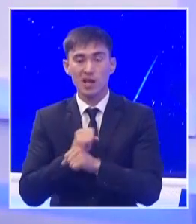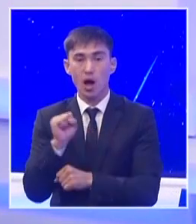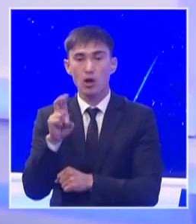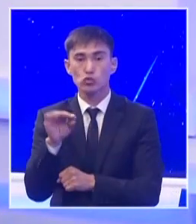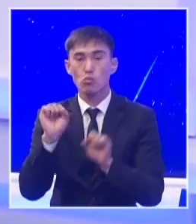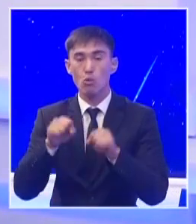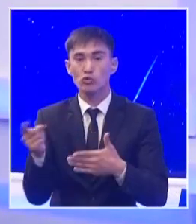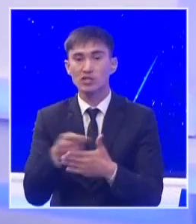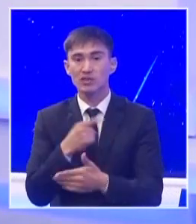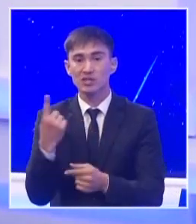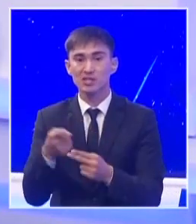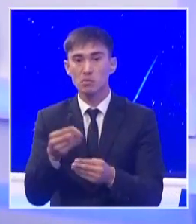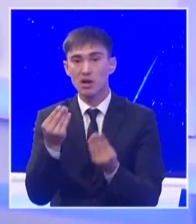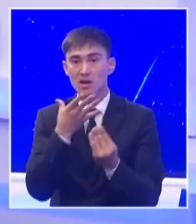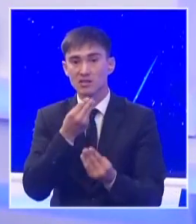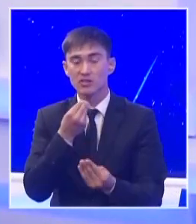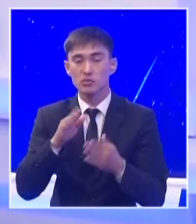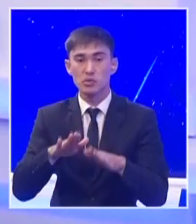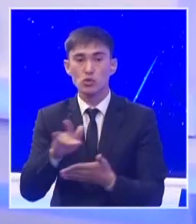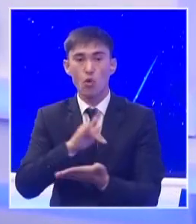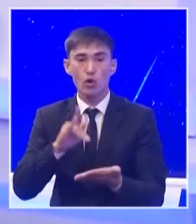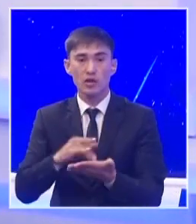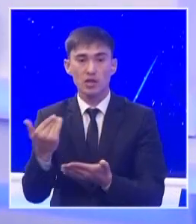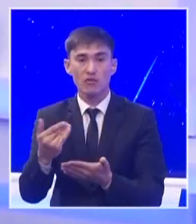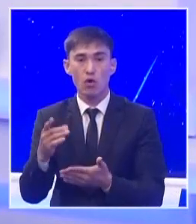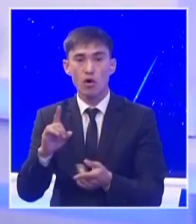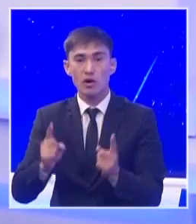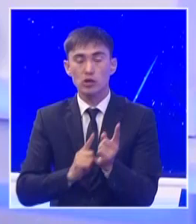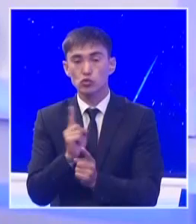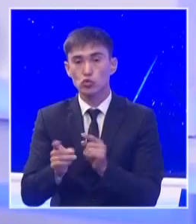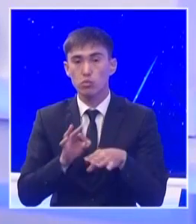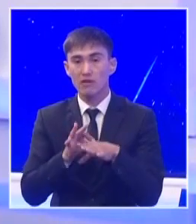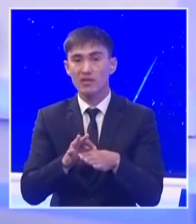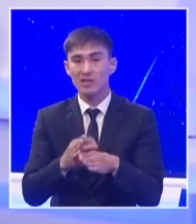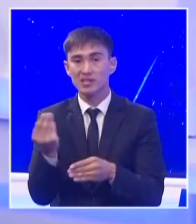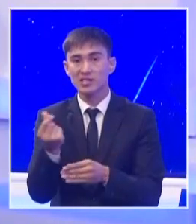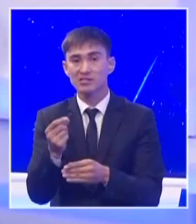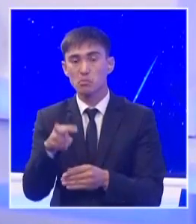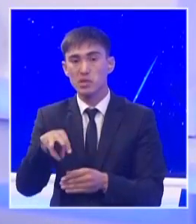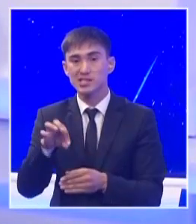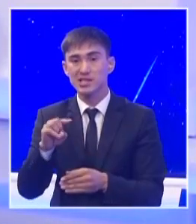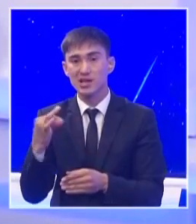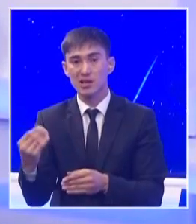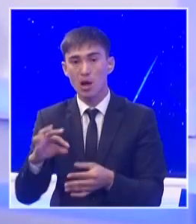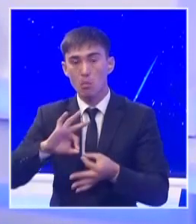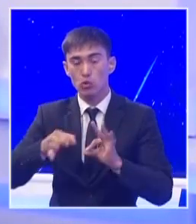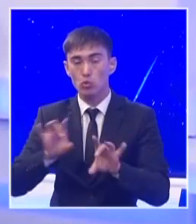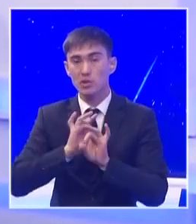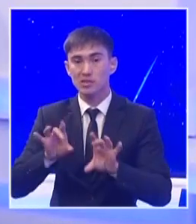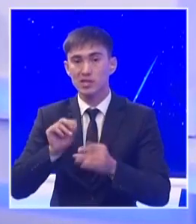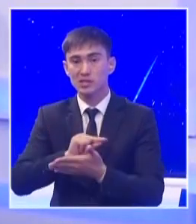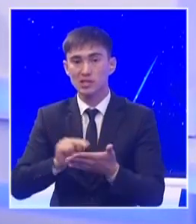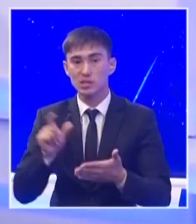Аксум можно назвать одним из красивейших мест города. Его реконструкция проведена на средства мецената. Подробнее расскажет